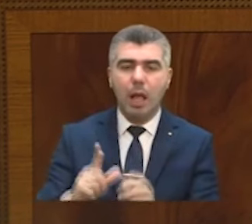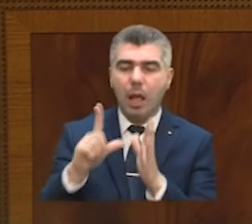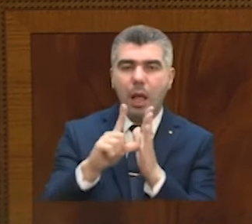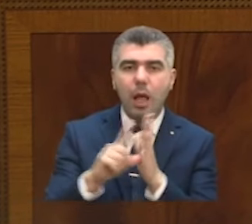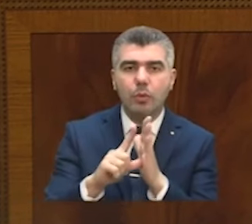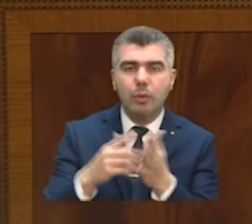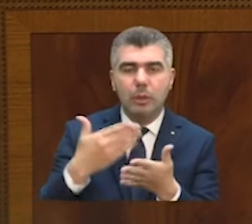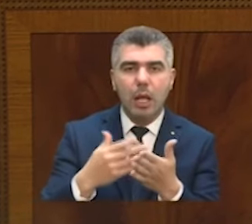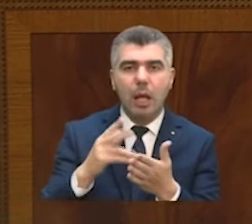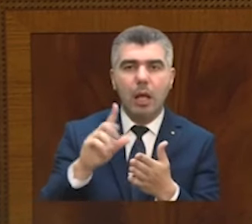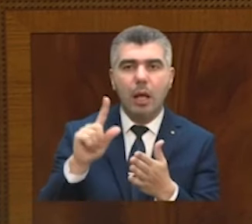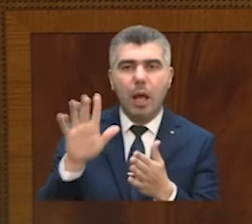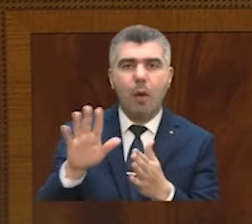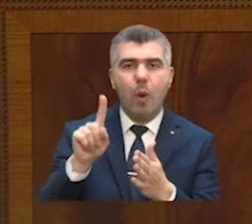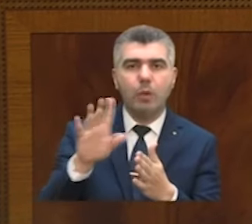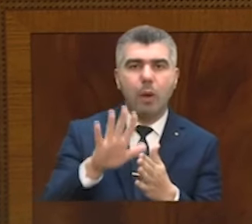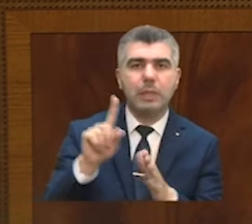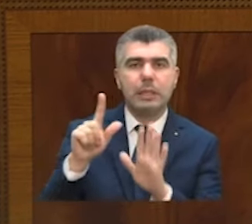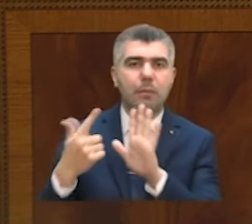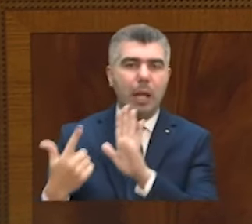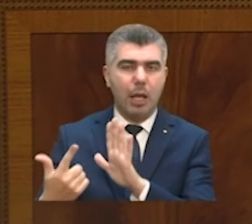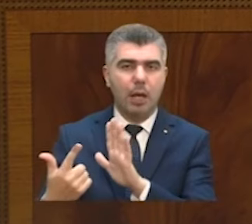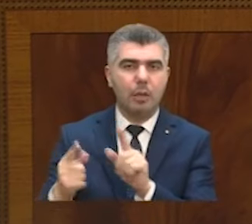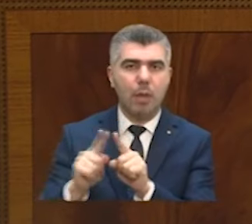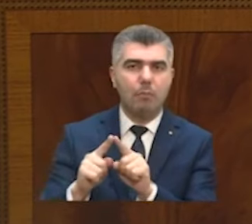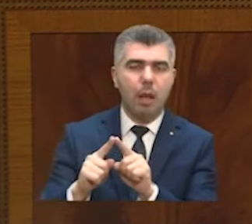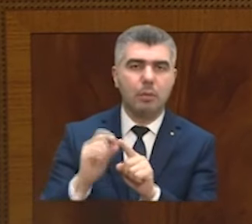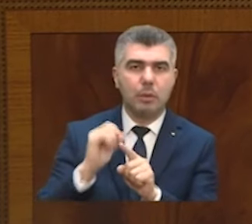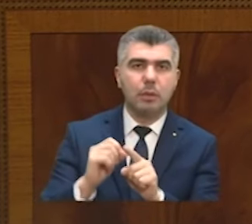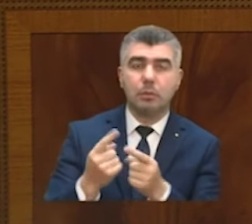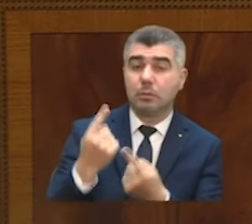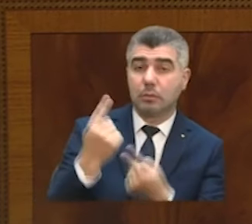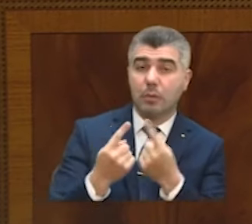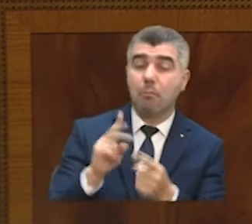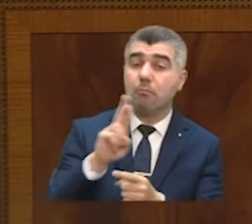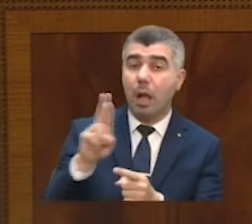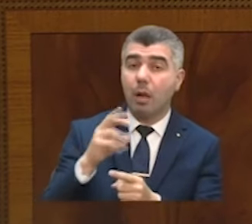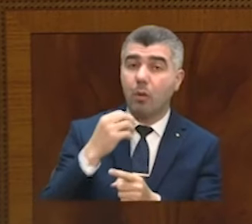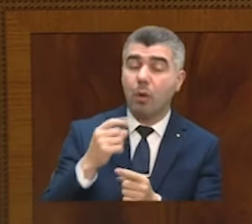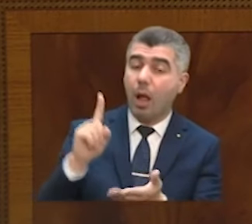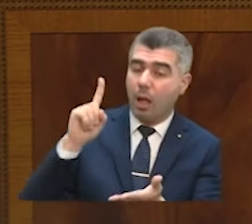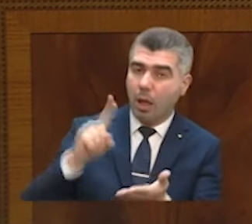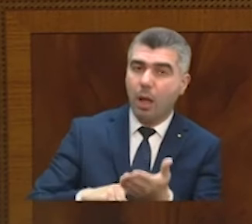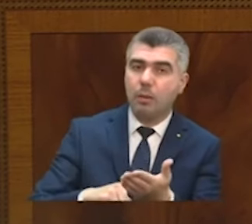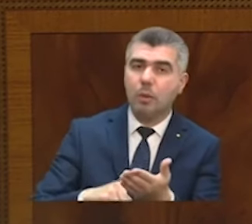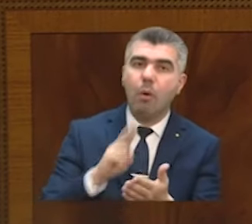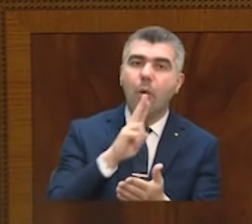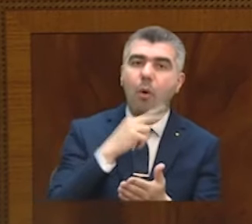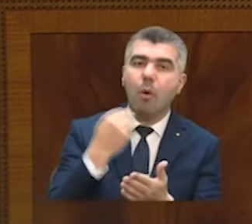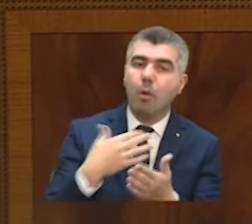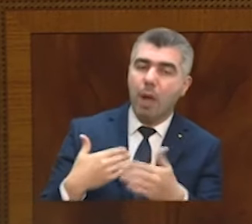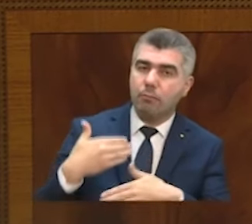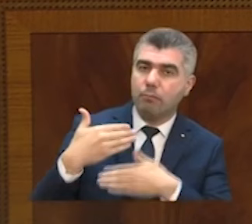الإطار 51-17 الذي تتعاملون معه بانتقائية، رغم أن جلالة الملك جعله ملزما للحكومات